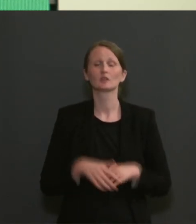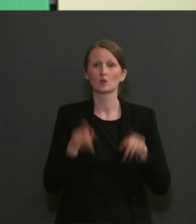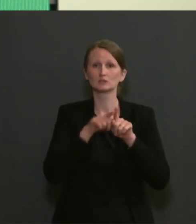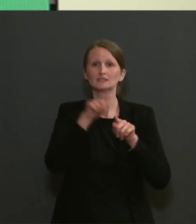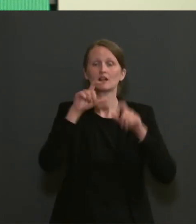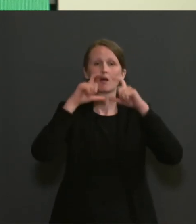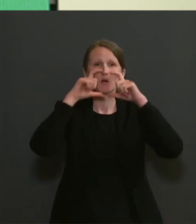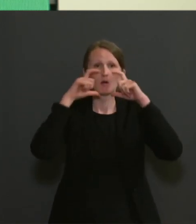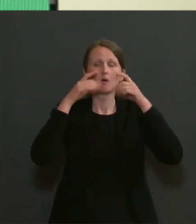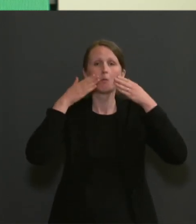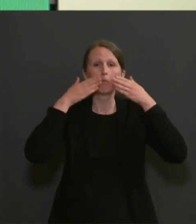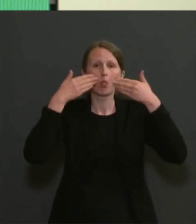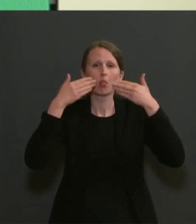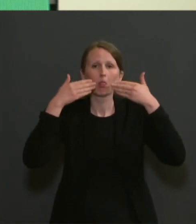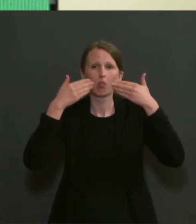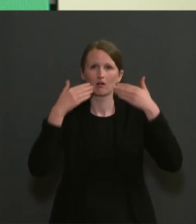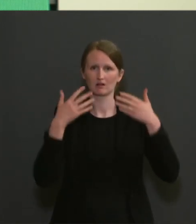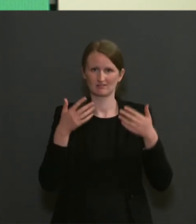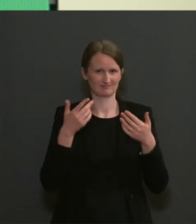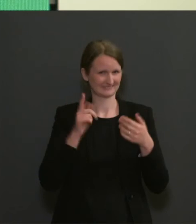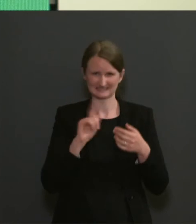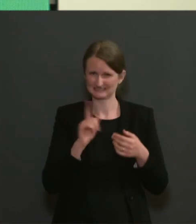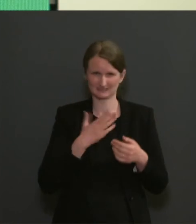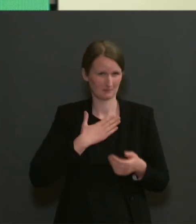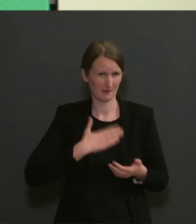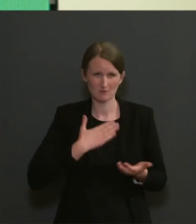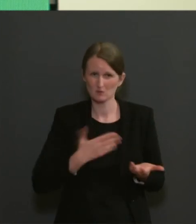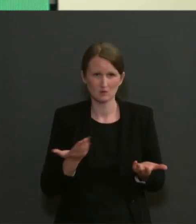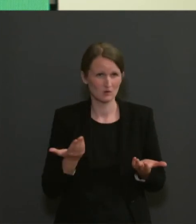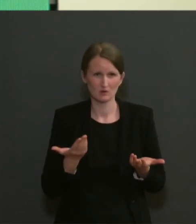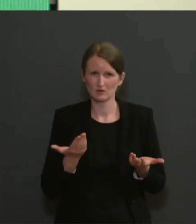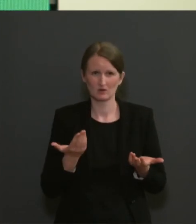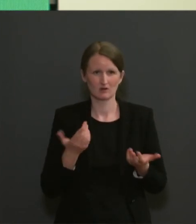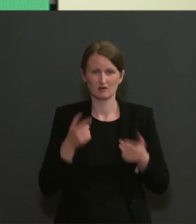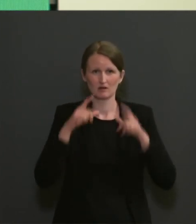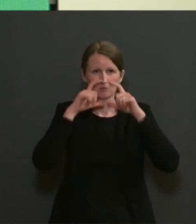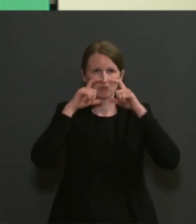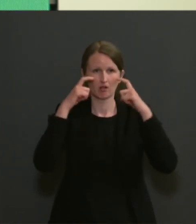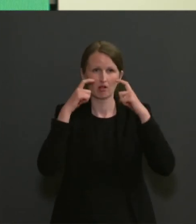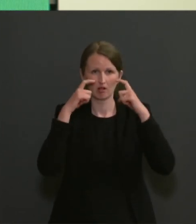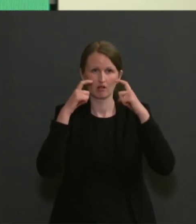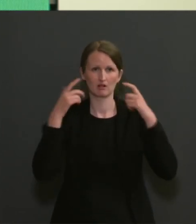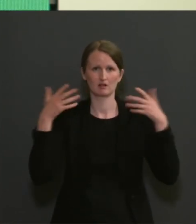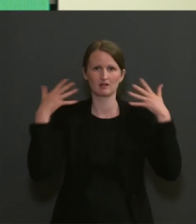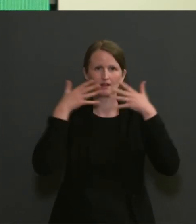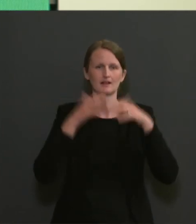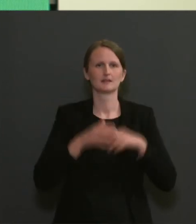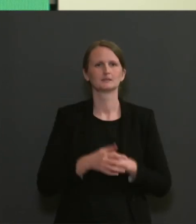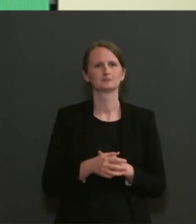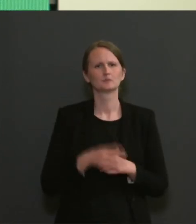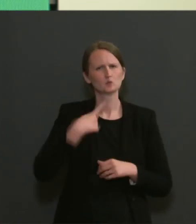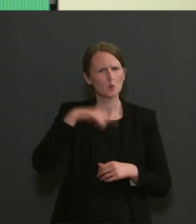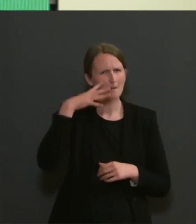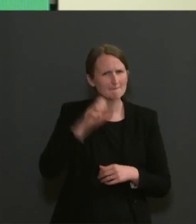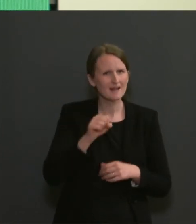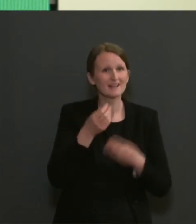que l'on voit assez souvent, peut-être plus souvent avec des masques en tissu que dans les masques chirurgicaux, sur le côté, par lequel l'air